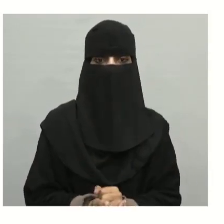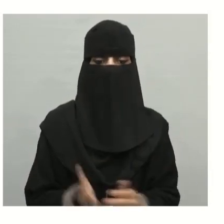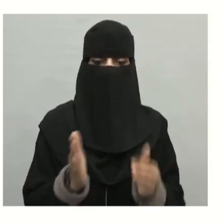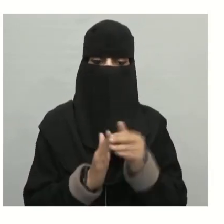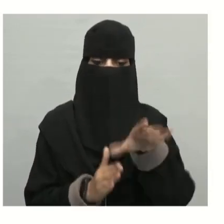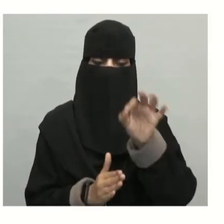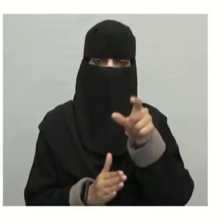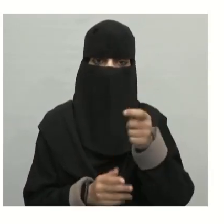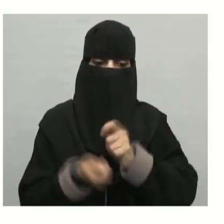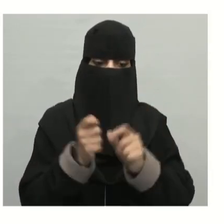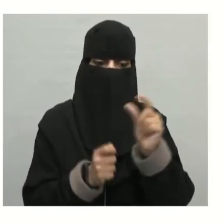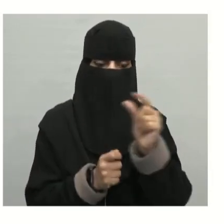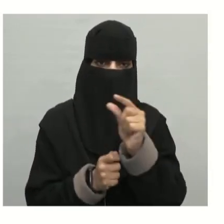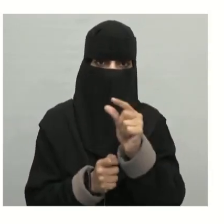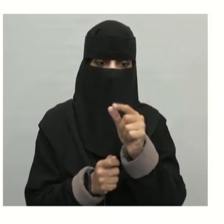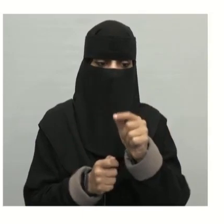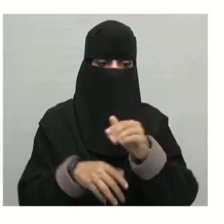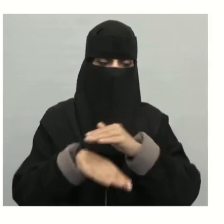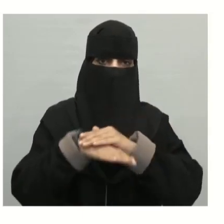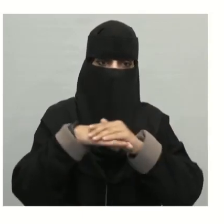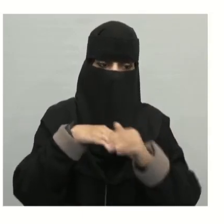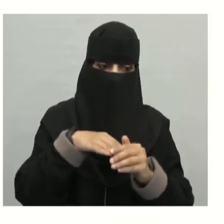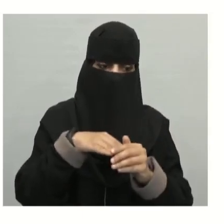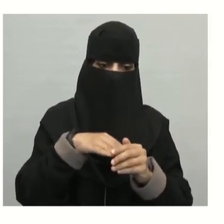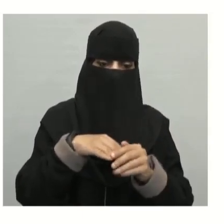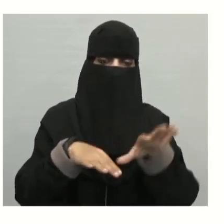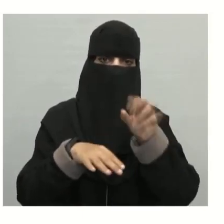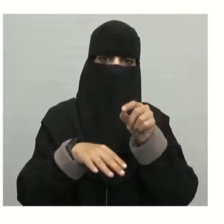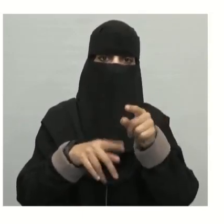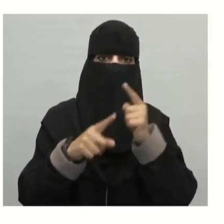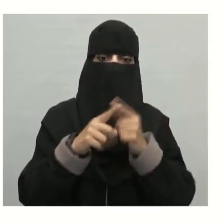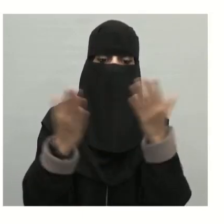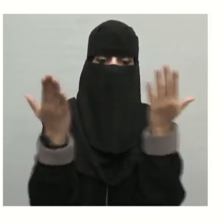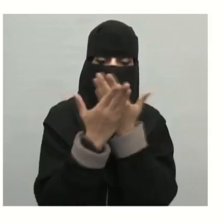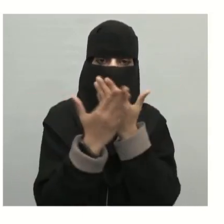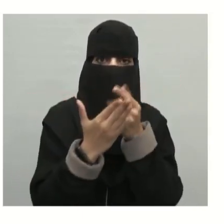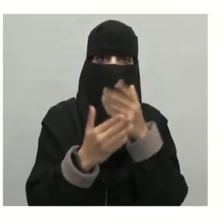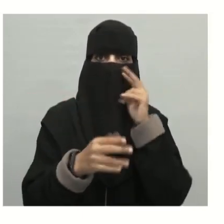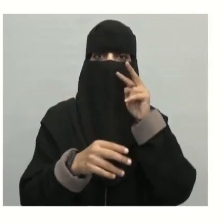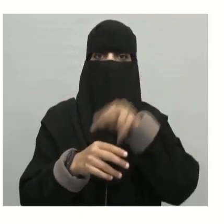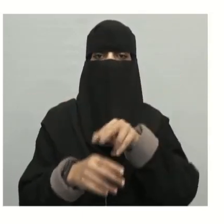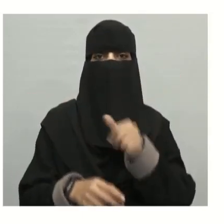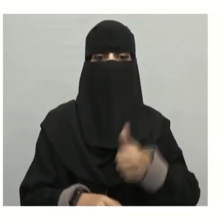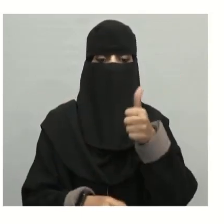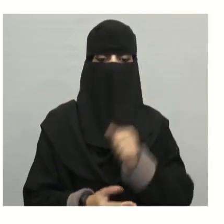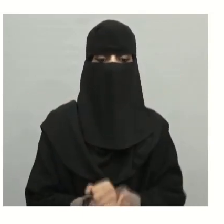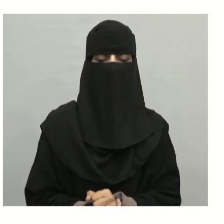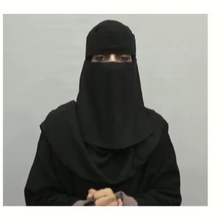ينتج عنها تكون صخور سطحيه سطحها املس واحيانا زجاجيه المظهر